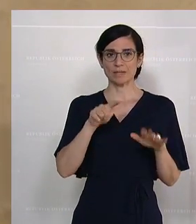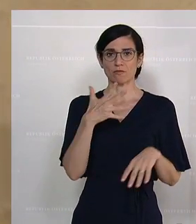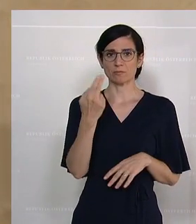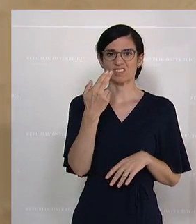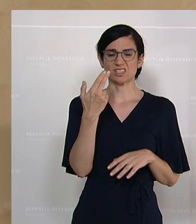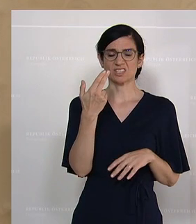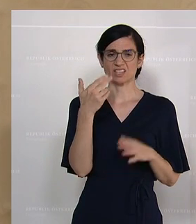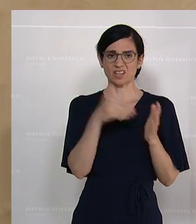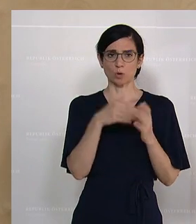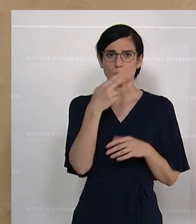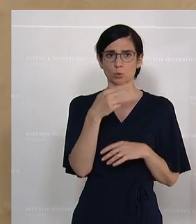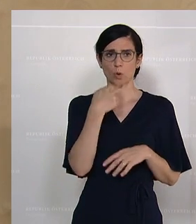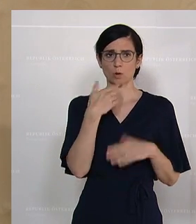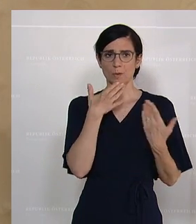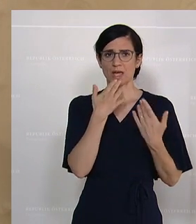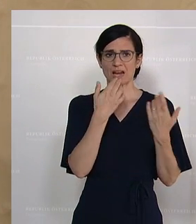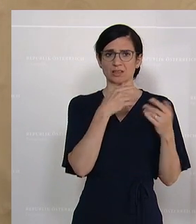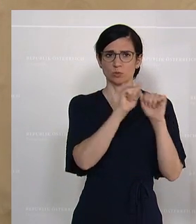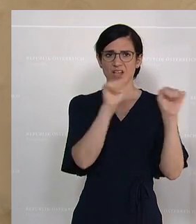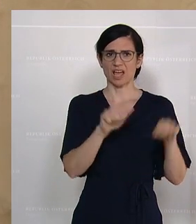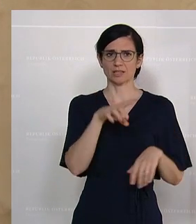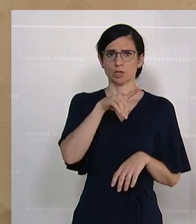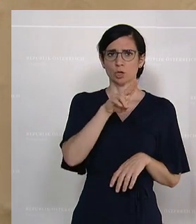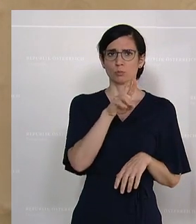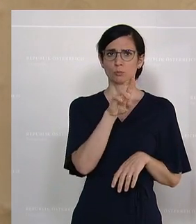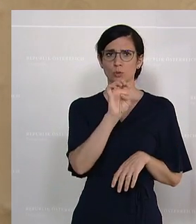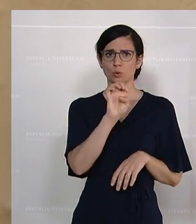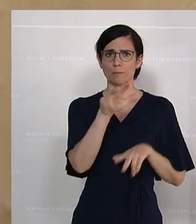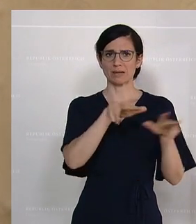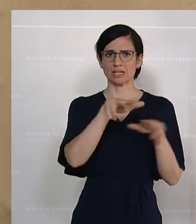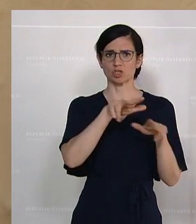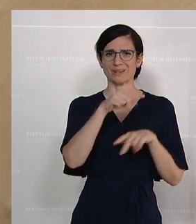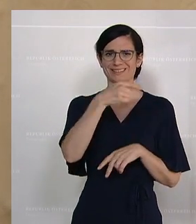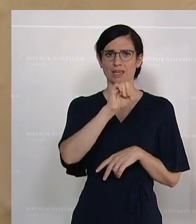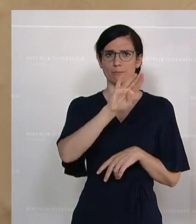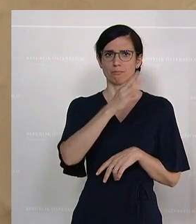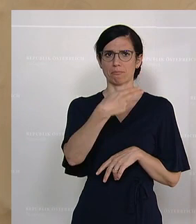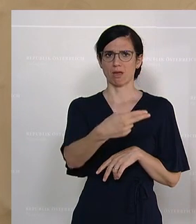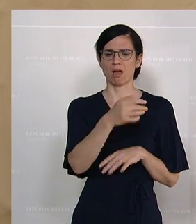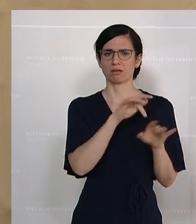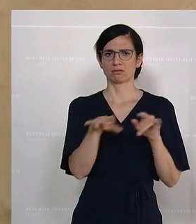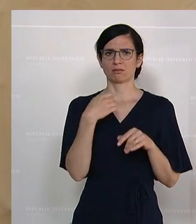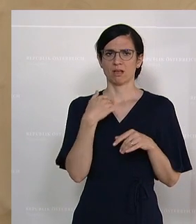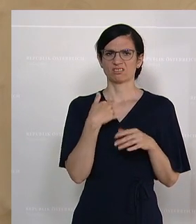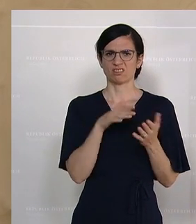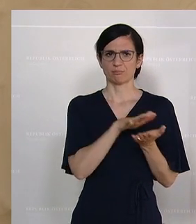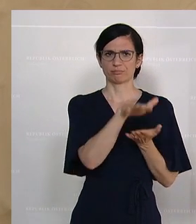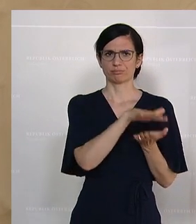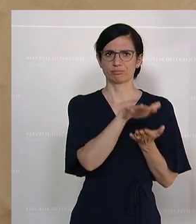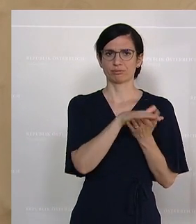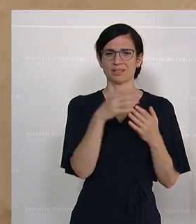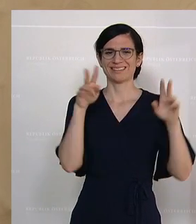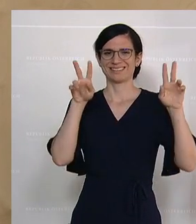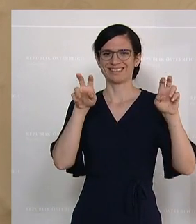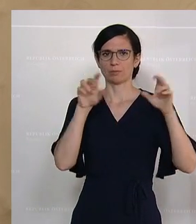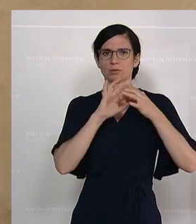die beratungsagentur für management gmbh zur unterstützung des projekts strukturen zum impfpflicht